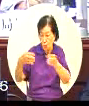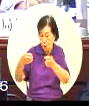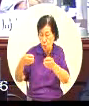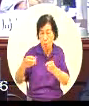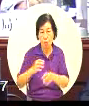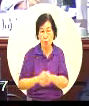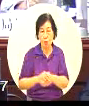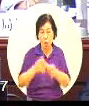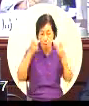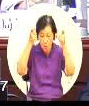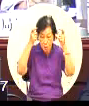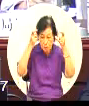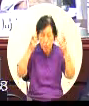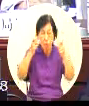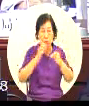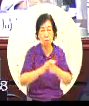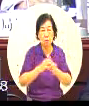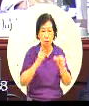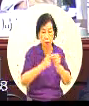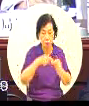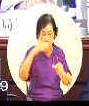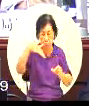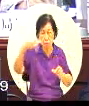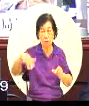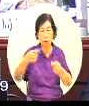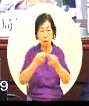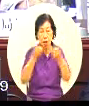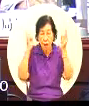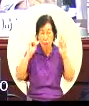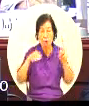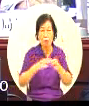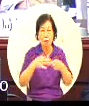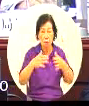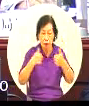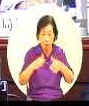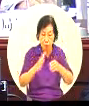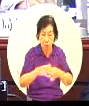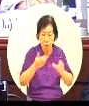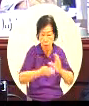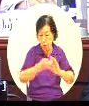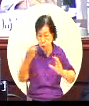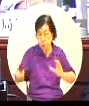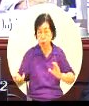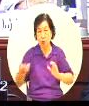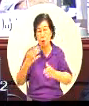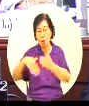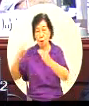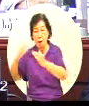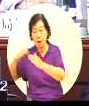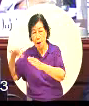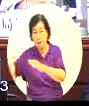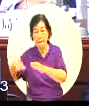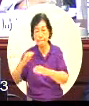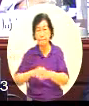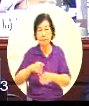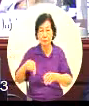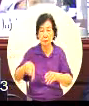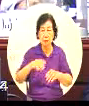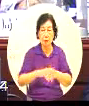高雄中山大学到底要不要迁校，到底这个还校园还要不要使